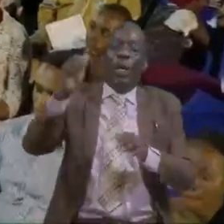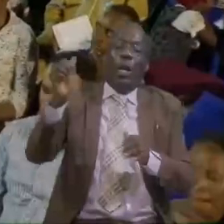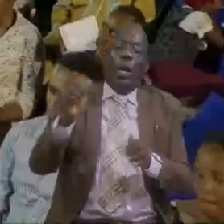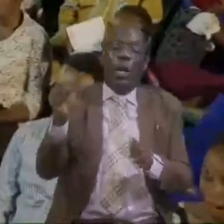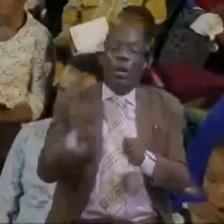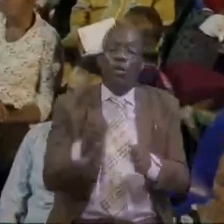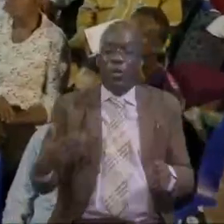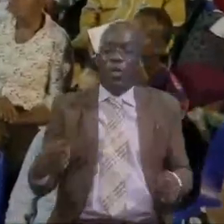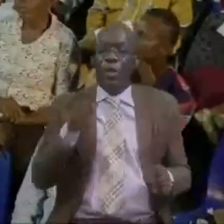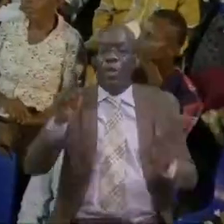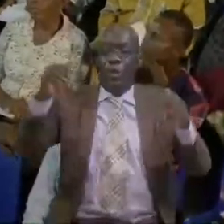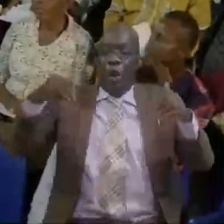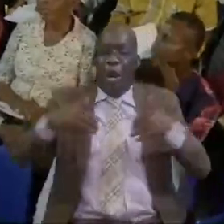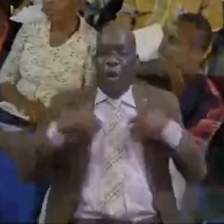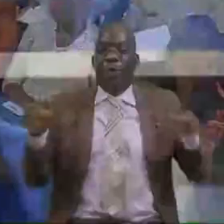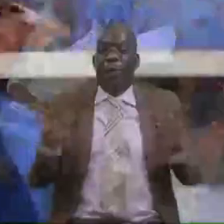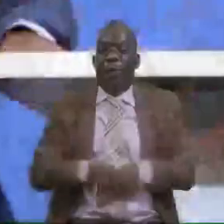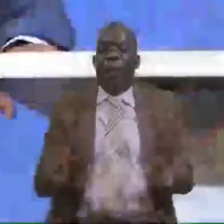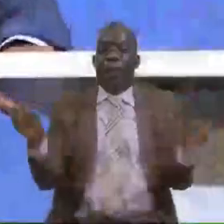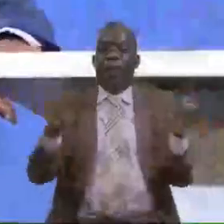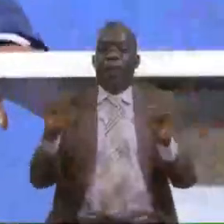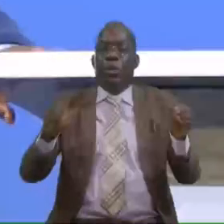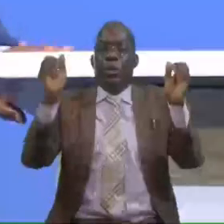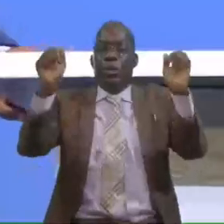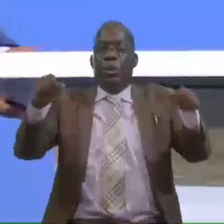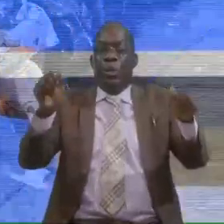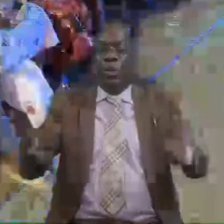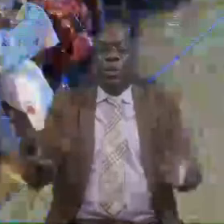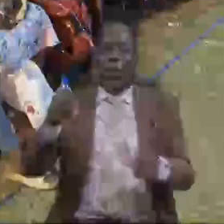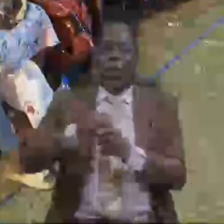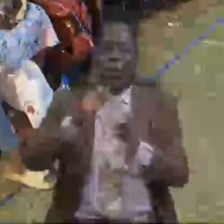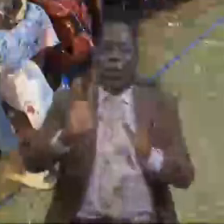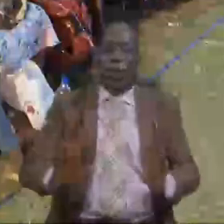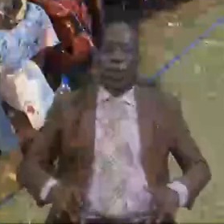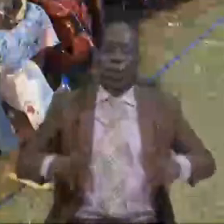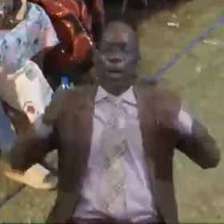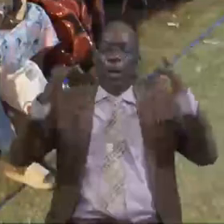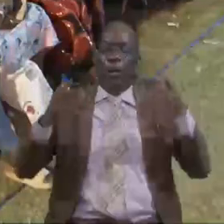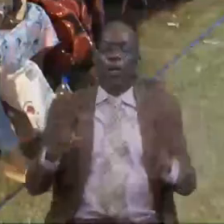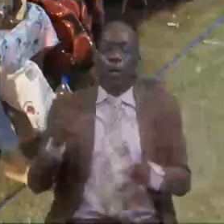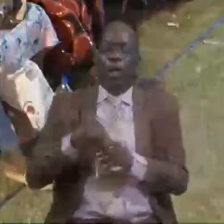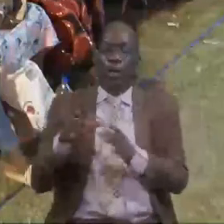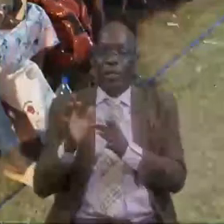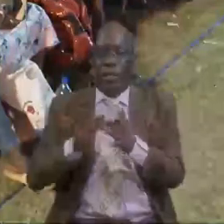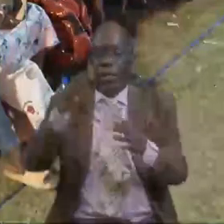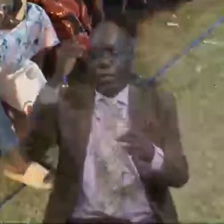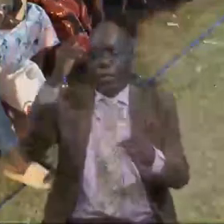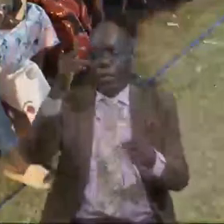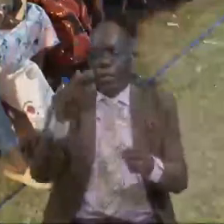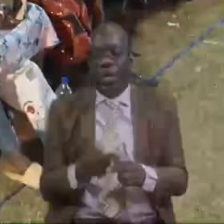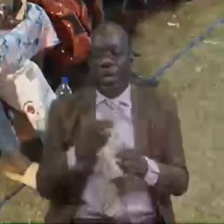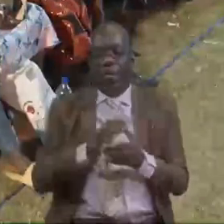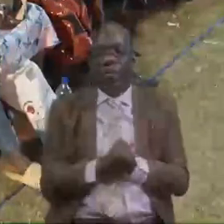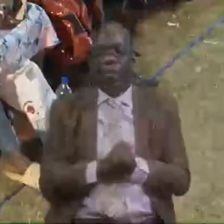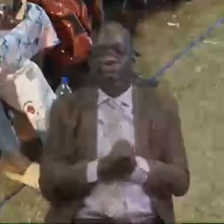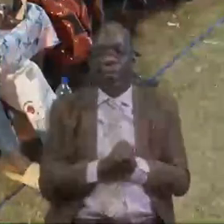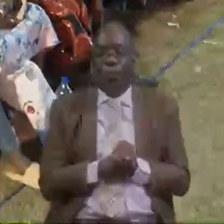est dans ton, ce que tu as comme impossibilité dans ta vie, au nom de Jésus.